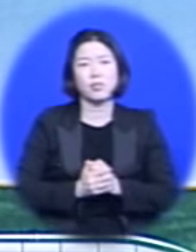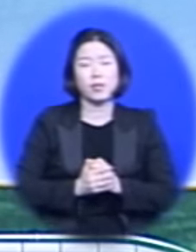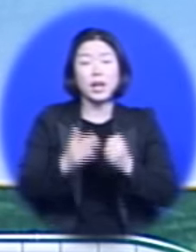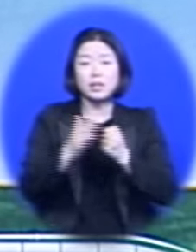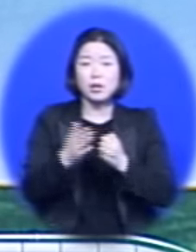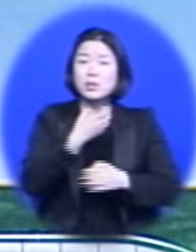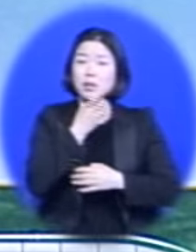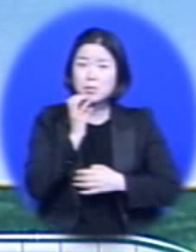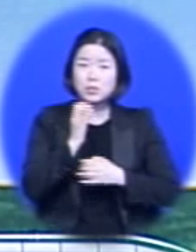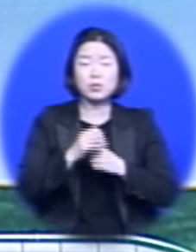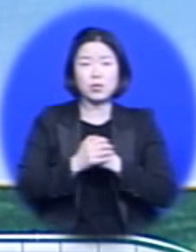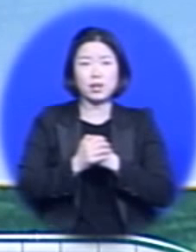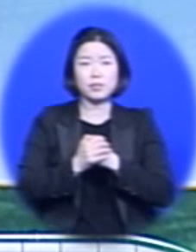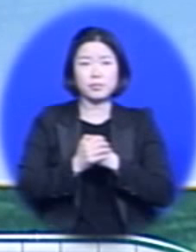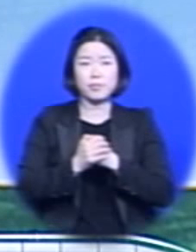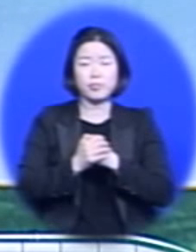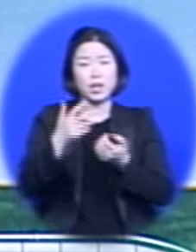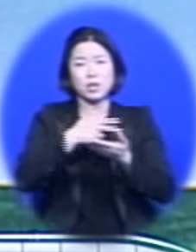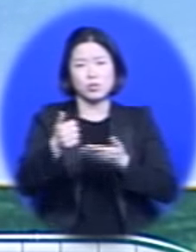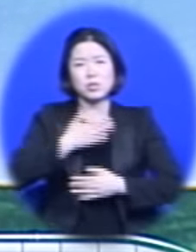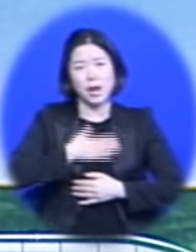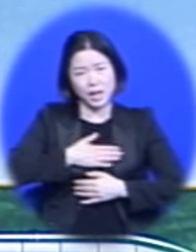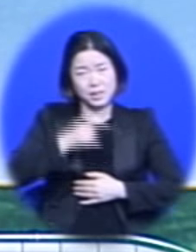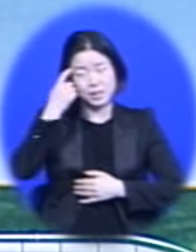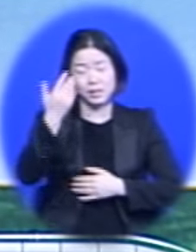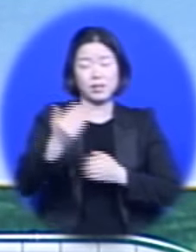그래서 베드로가 주님 아시잖아요.